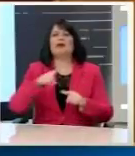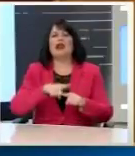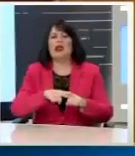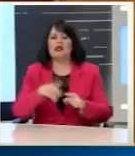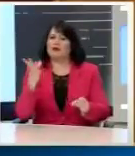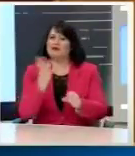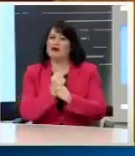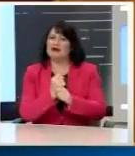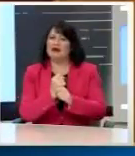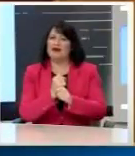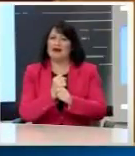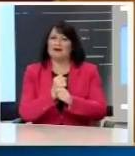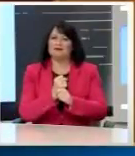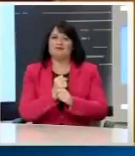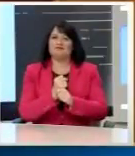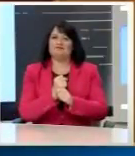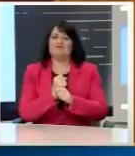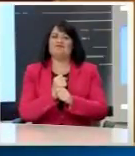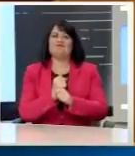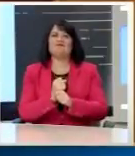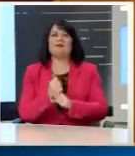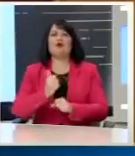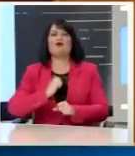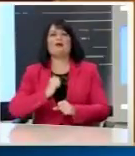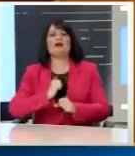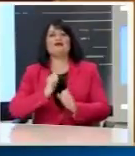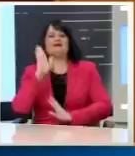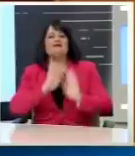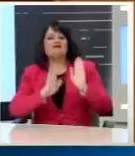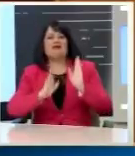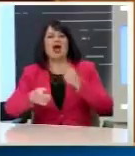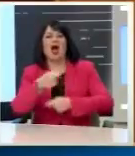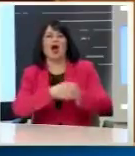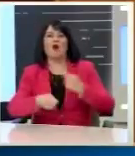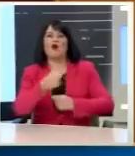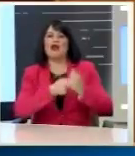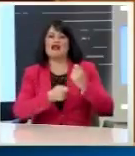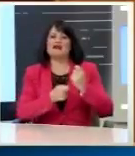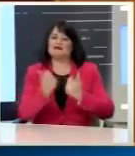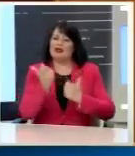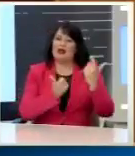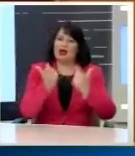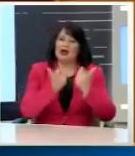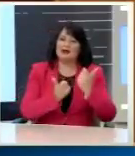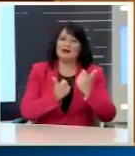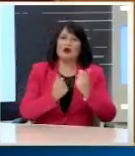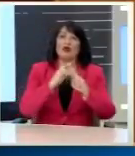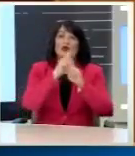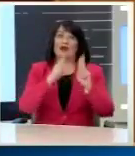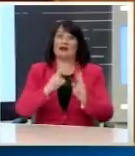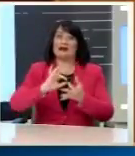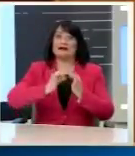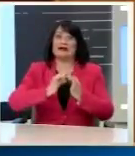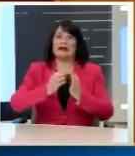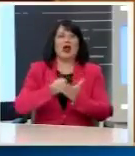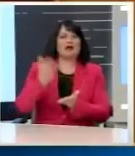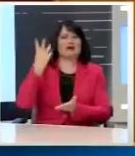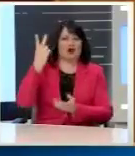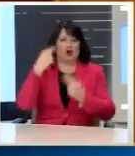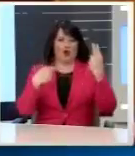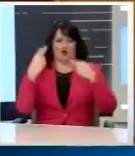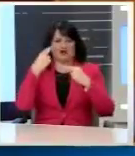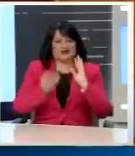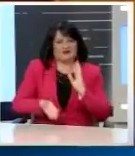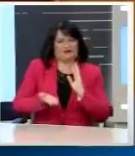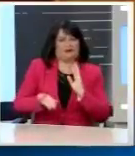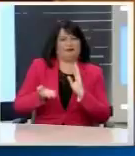κατάφερε να έχει μια επιτυχημένη έξοδο στις αγορές. Οι διεθνείς οίκοι αξιολόγησης μας αναβαθμίζουν και